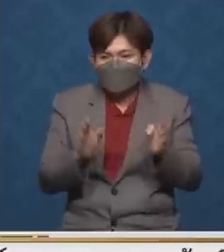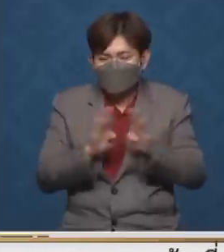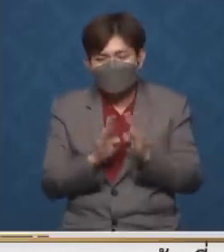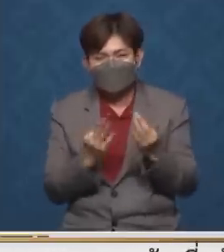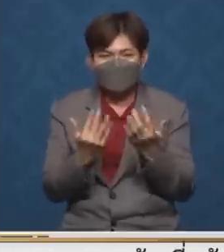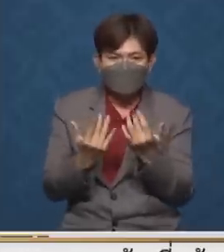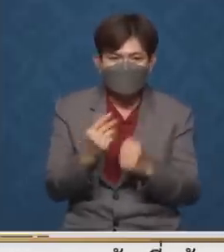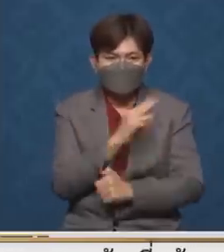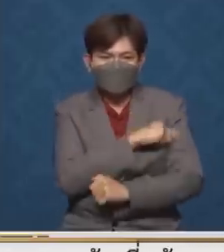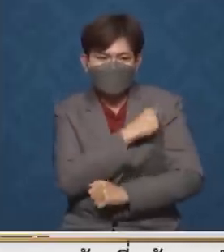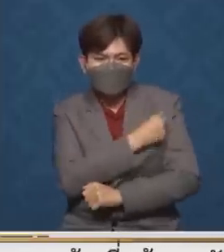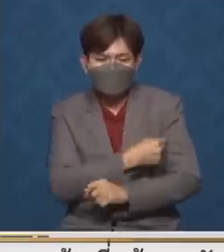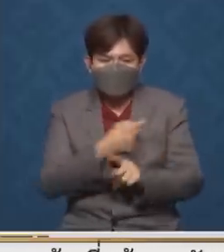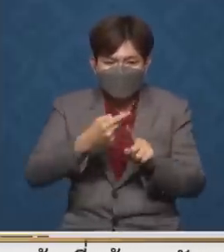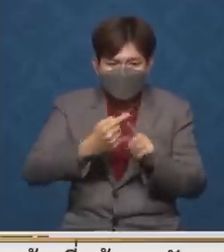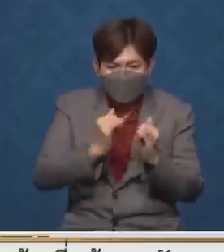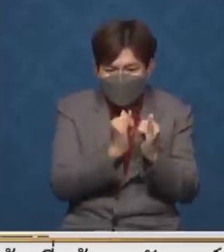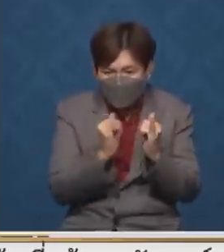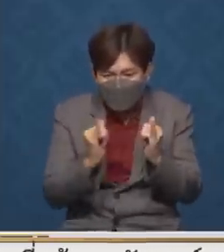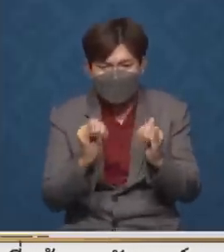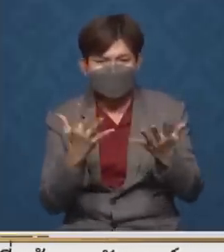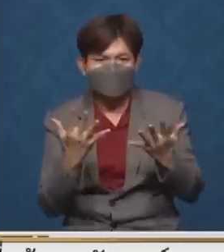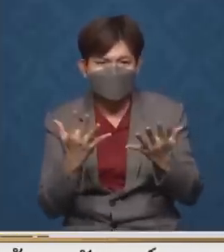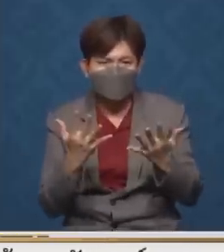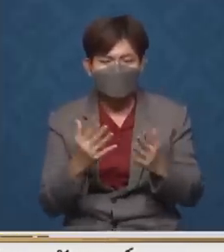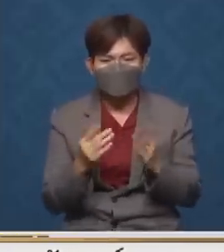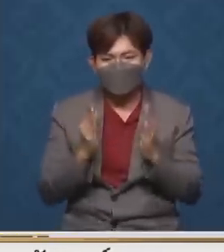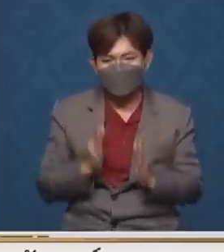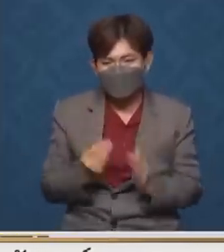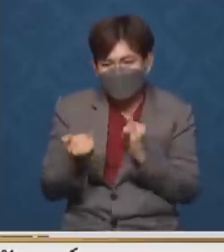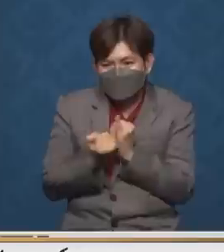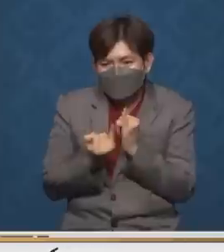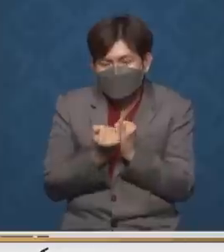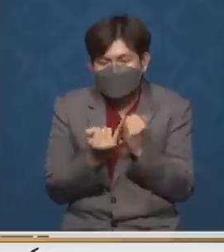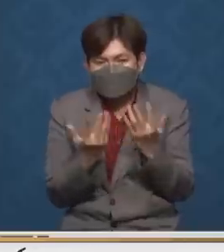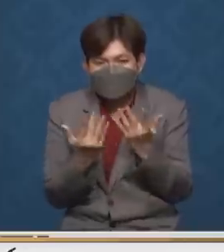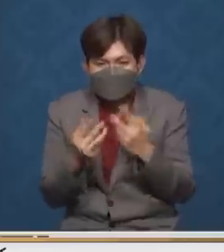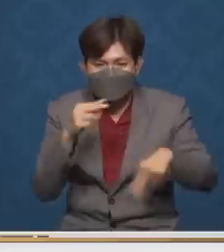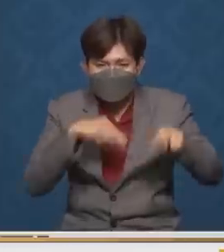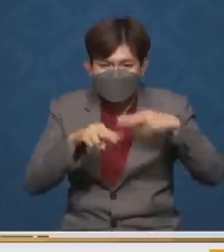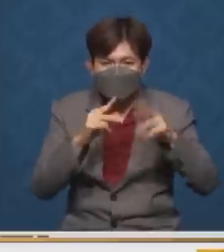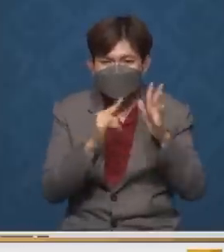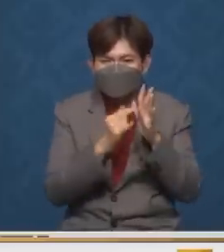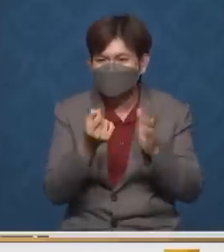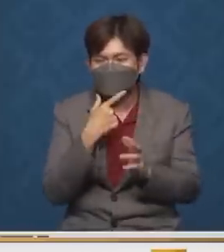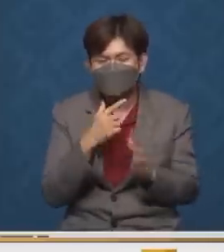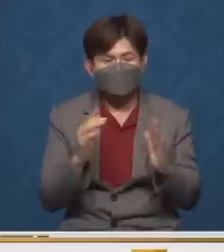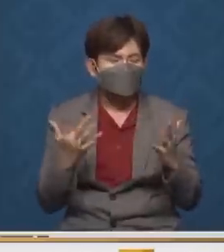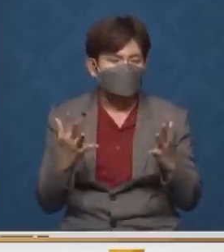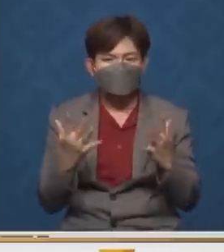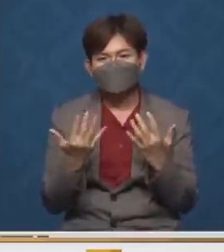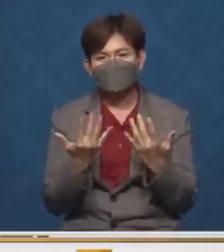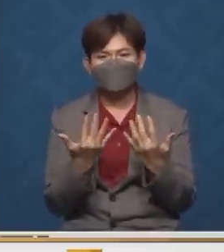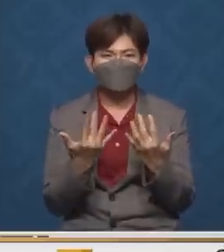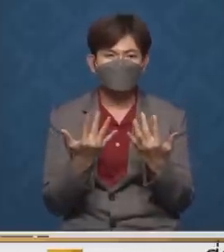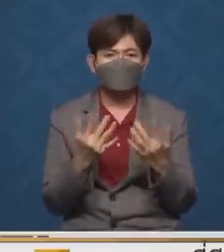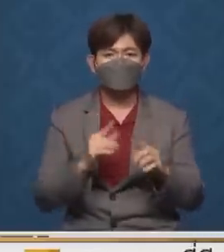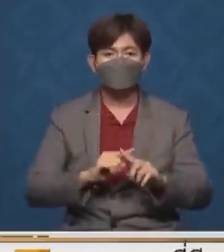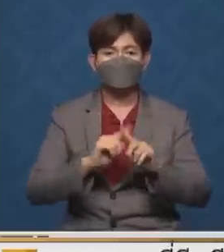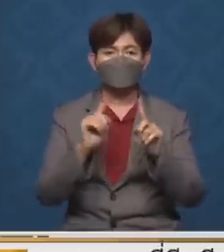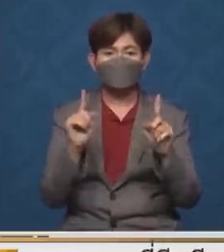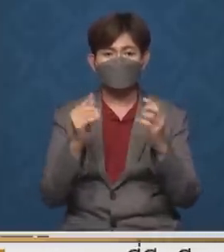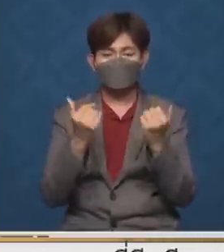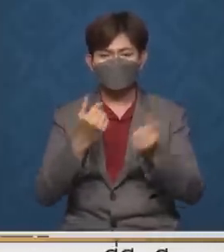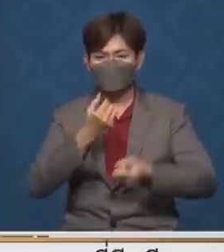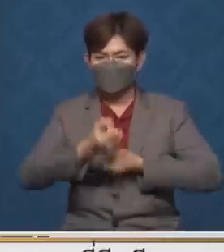รอเตียงรัษาหันไปด้านข้างคนสนิเขายังรอยาส่งมาให้แต่การที่เขา